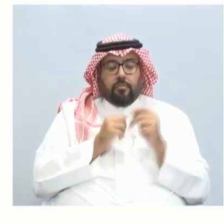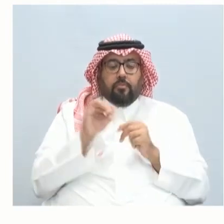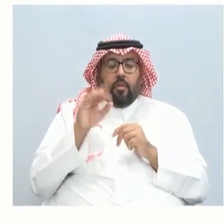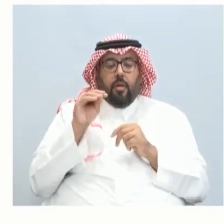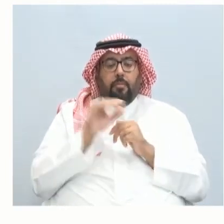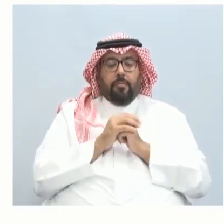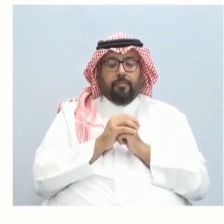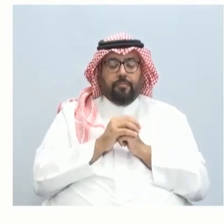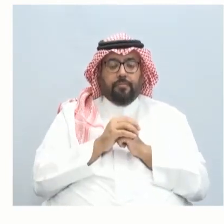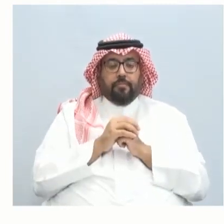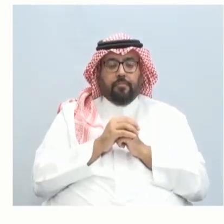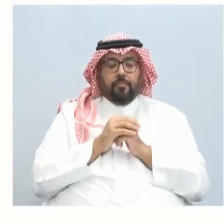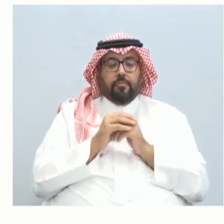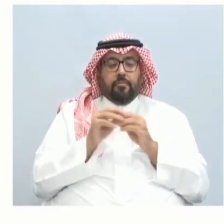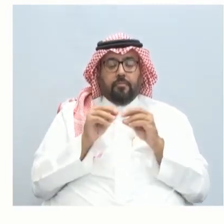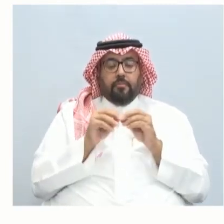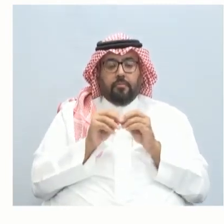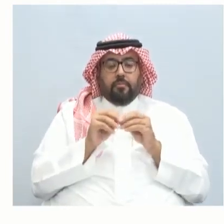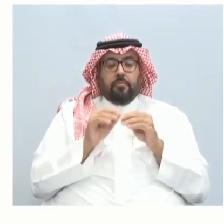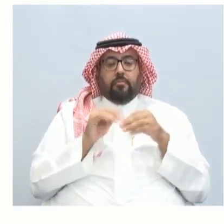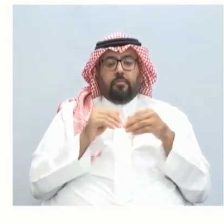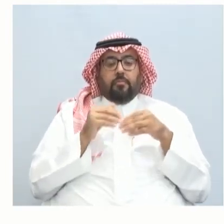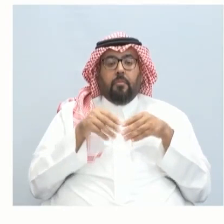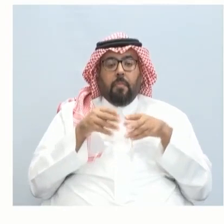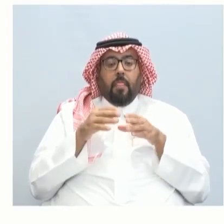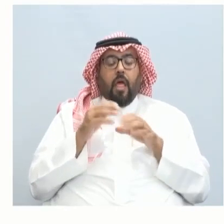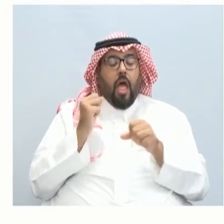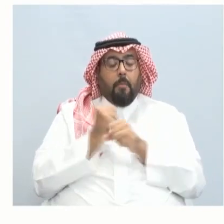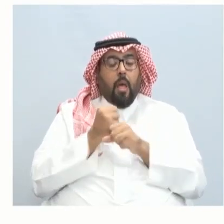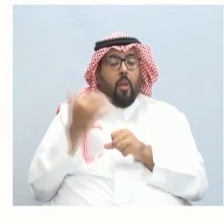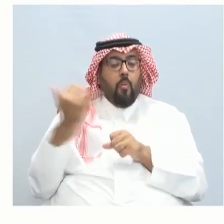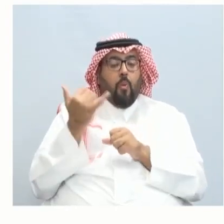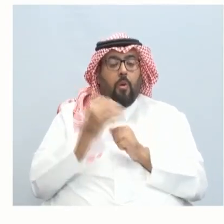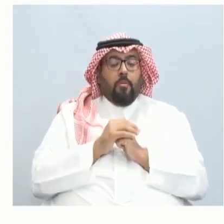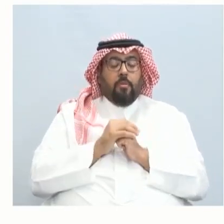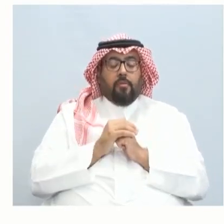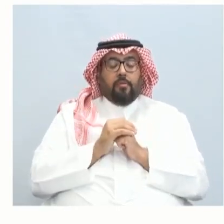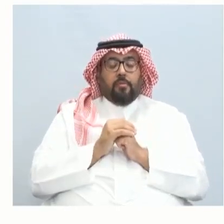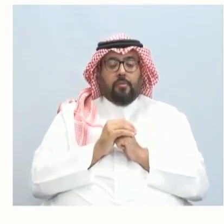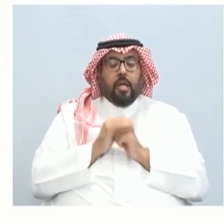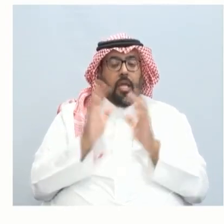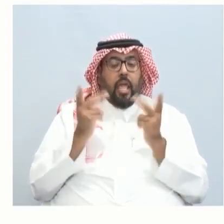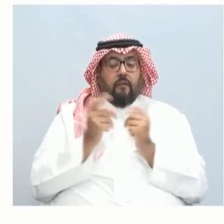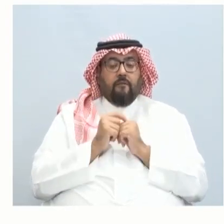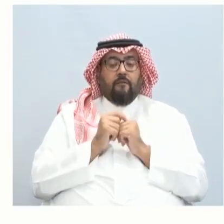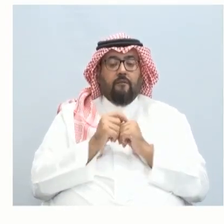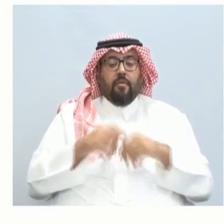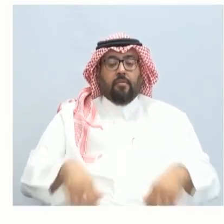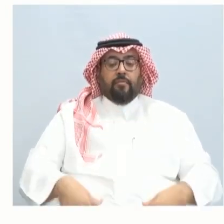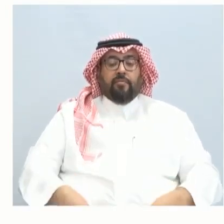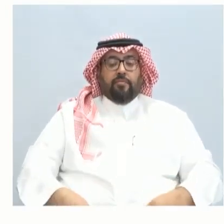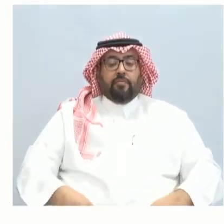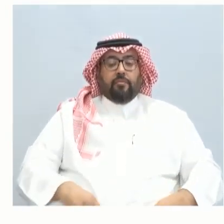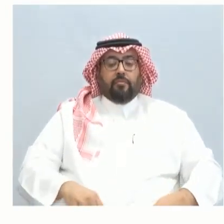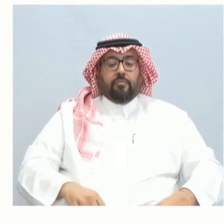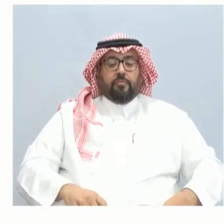مهم نبتدي ابنائه وبنات الطلاب بالاعمال المهمه وكيف نصنفها